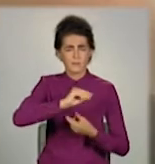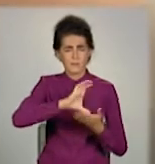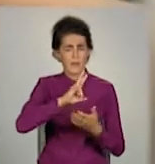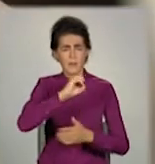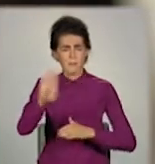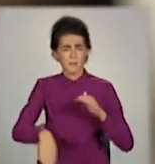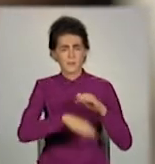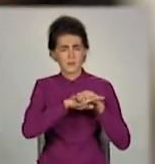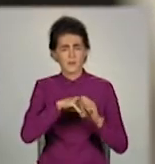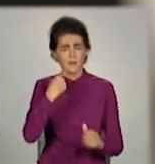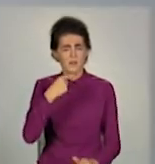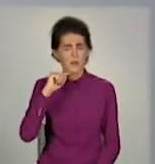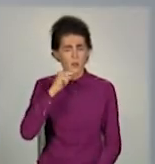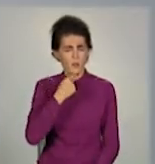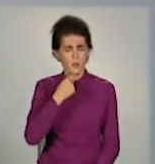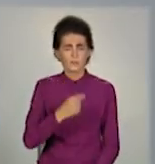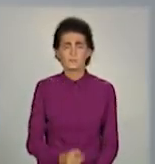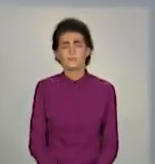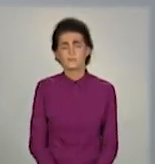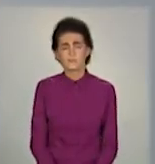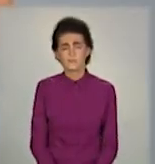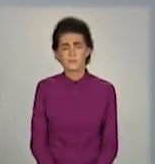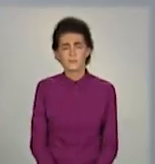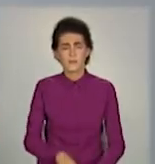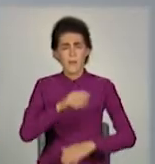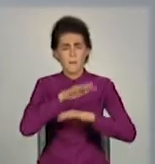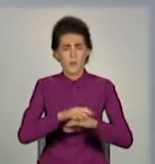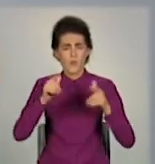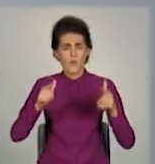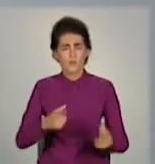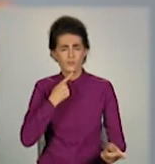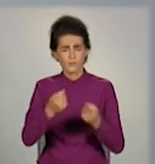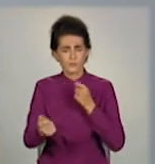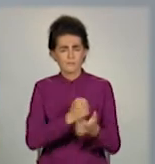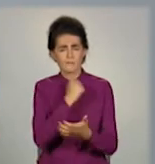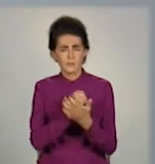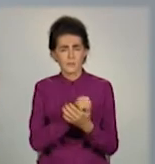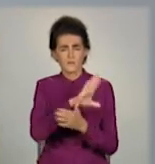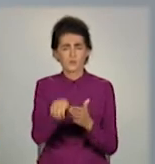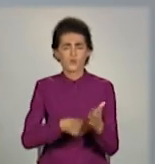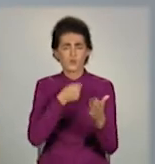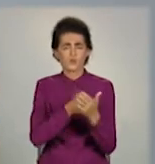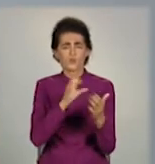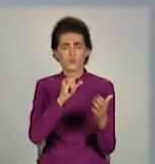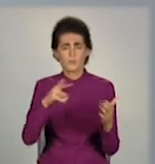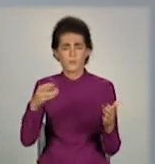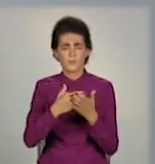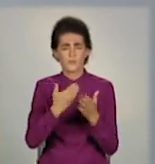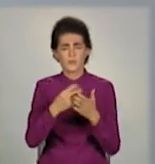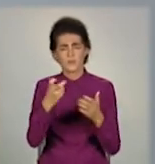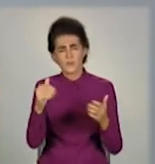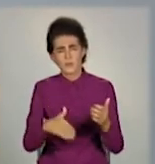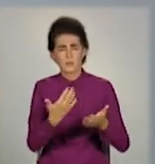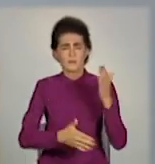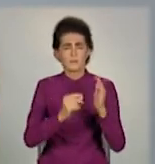під матрасом, каже економіст. Банк застрахований в системі гарантування вкладів до певної суми. Раніше це було 200 тисяч, зараз, здається,